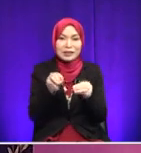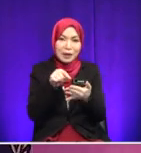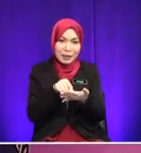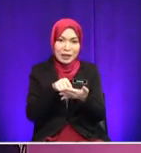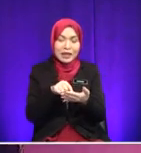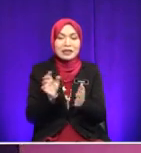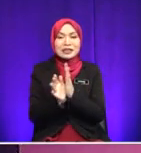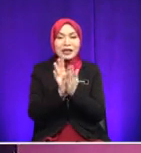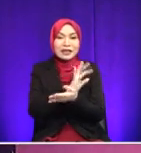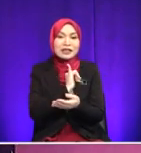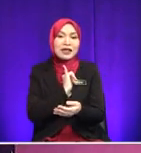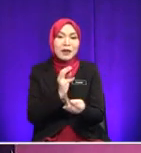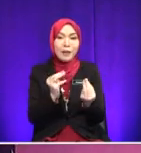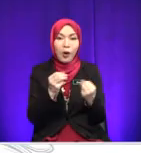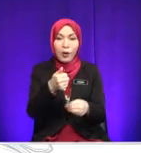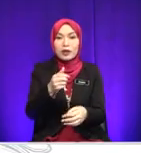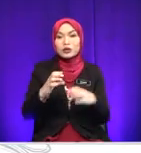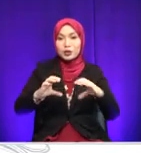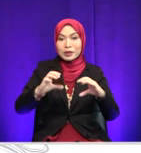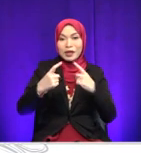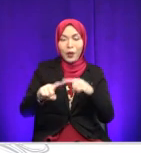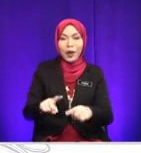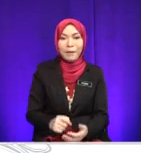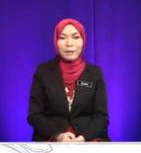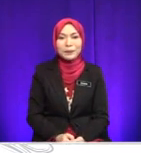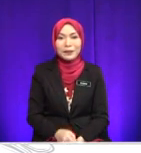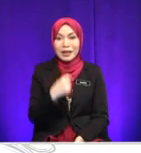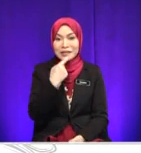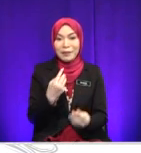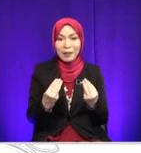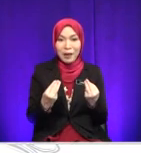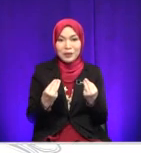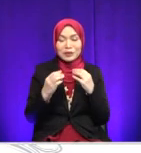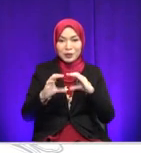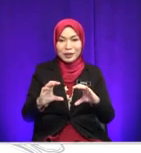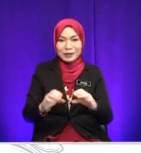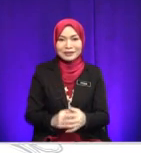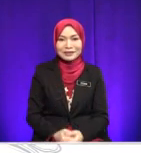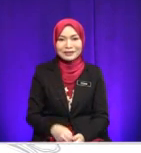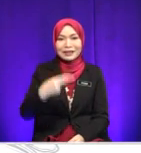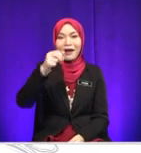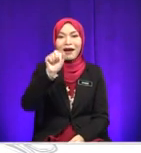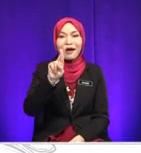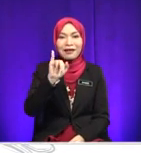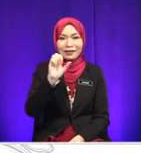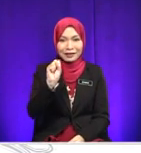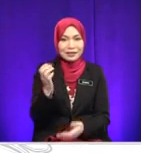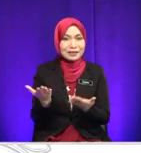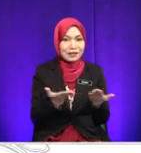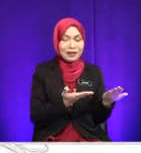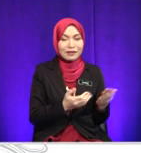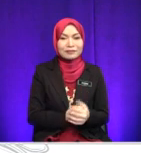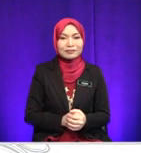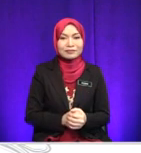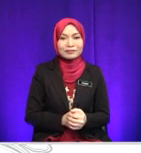ekonomi dan politik. Silakan. Siapa? Okay. Siapa? Cuba. Bagus, Haris. Silakan. Haris, silakan Haris. Kementerian